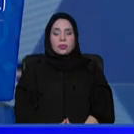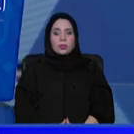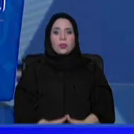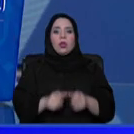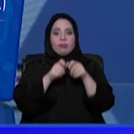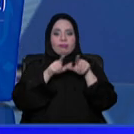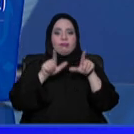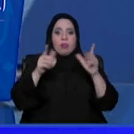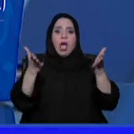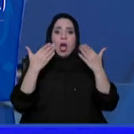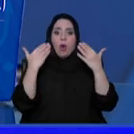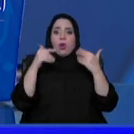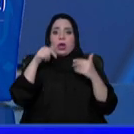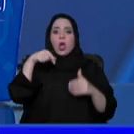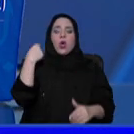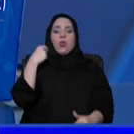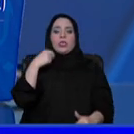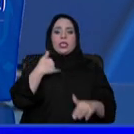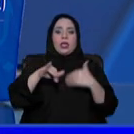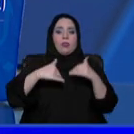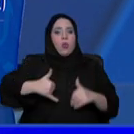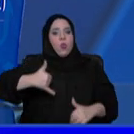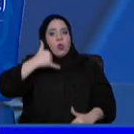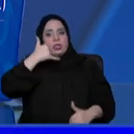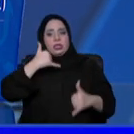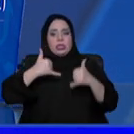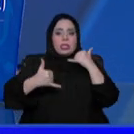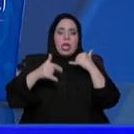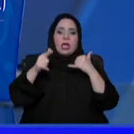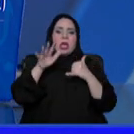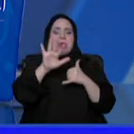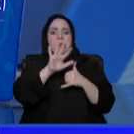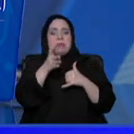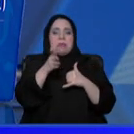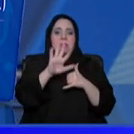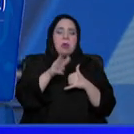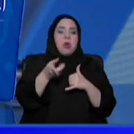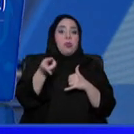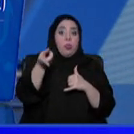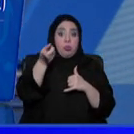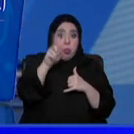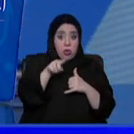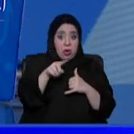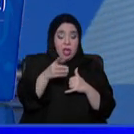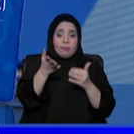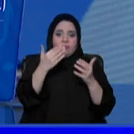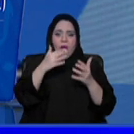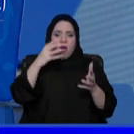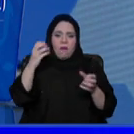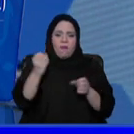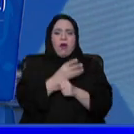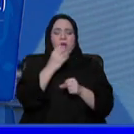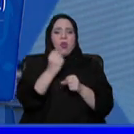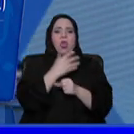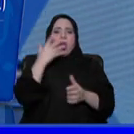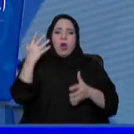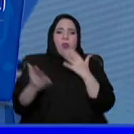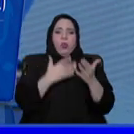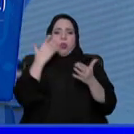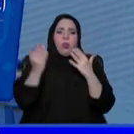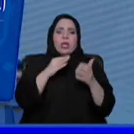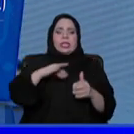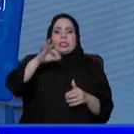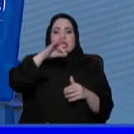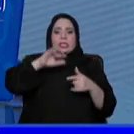ذكرت اداره الارصاد الجويه بوزاره المواصلات والاتصالات ان توقعات الطقس تشير الى حاله من عدم الاستقرار